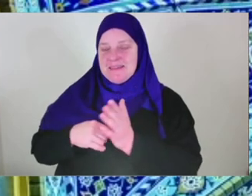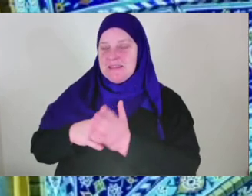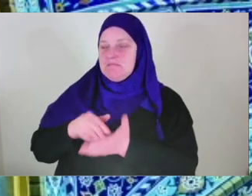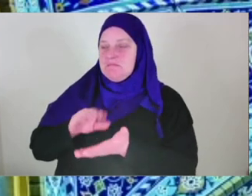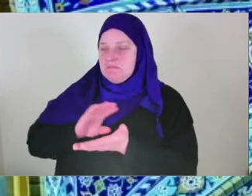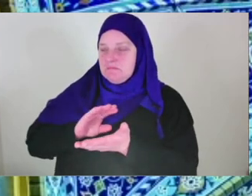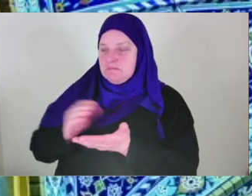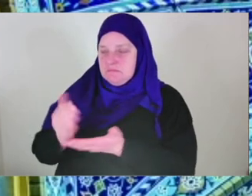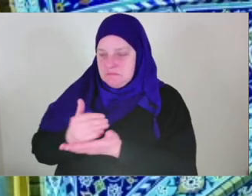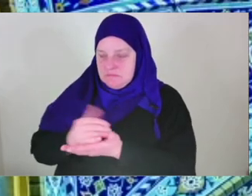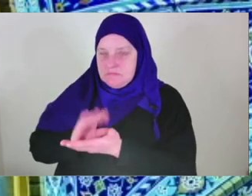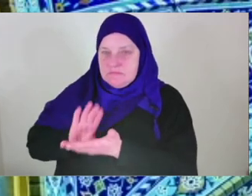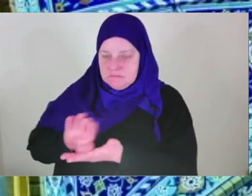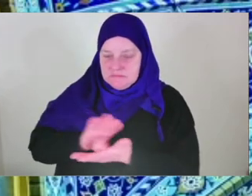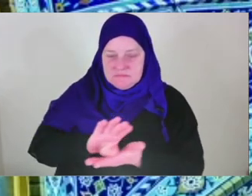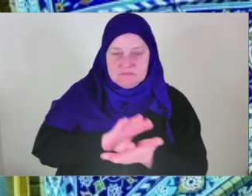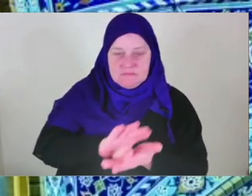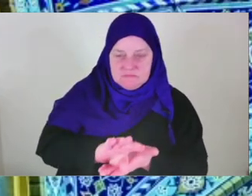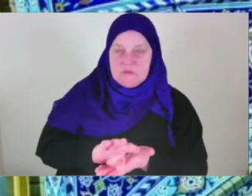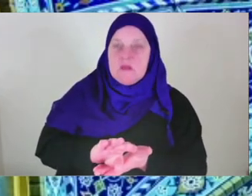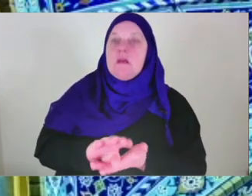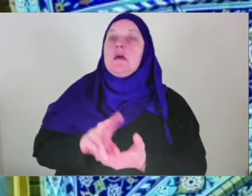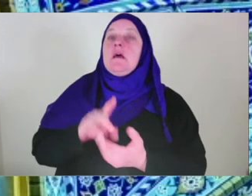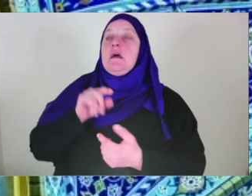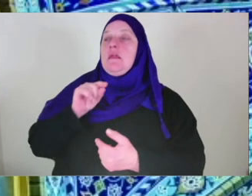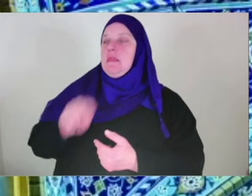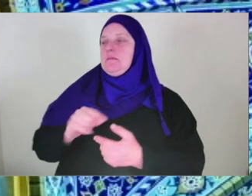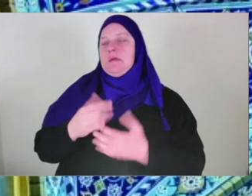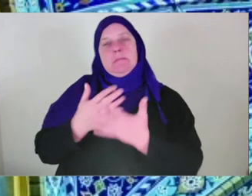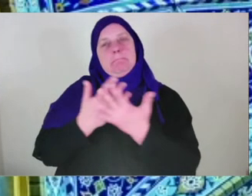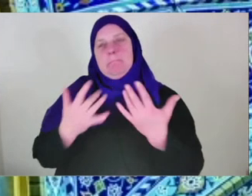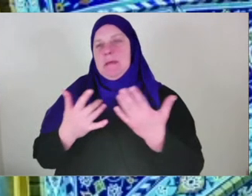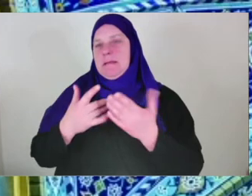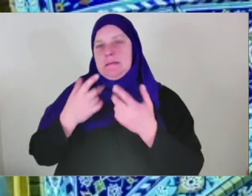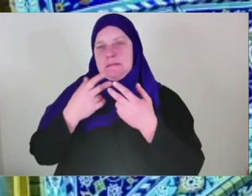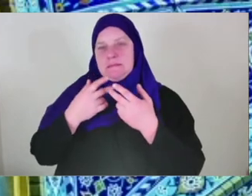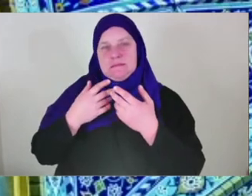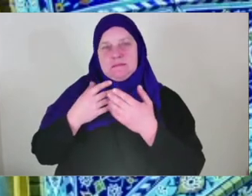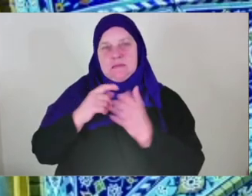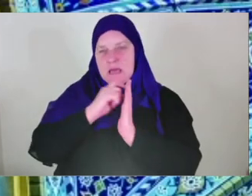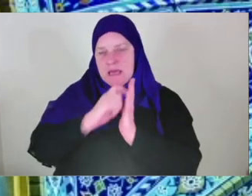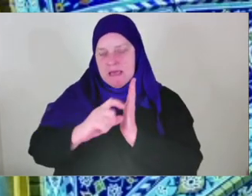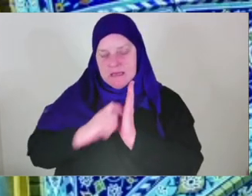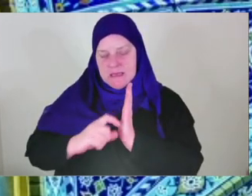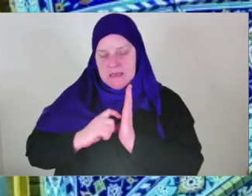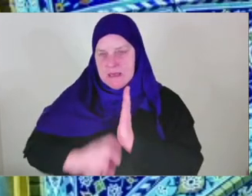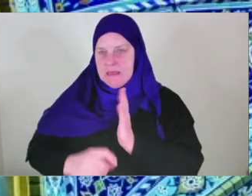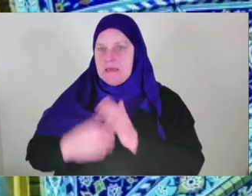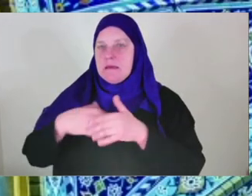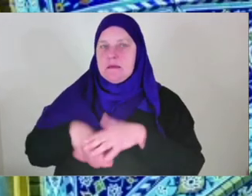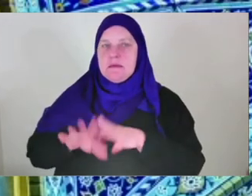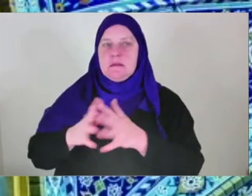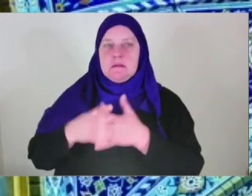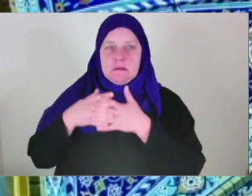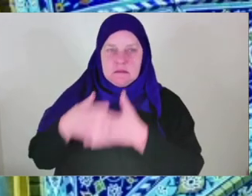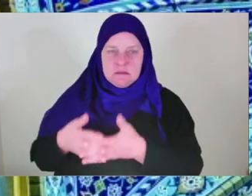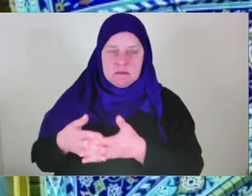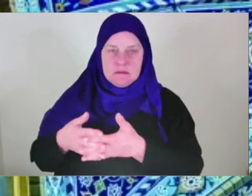that speaks about the obligation of zakat is mentioned in Surah At-Tawbah, خُدْ مِنْ أَمْوَالِهِمْ صَدَقَةً